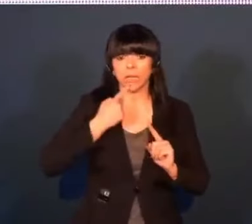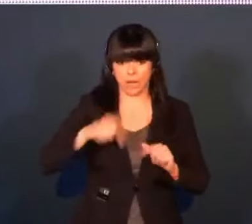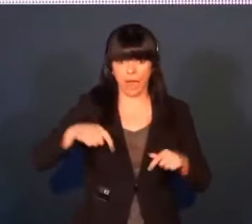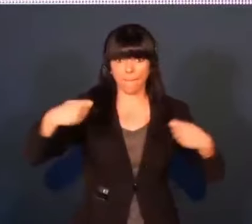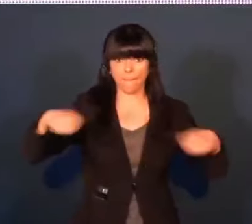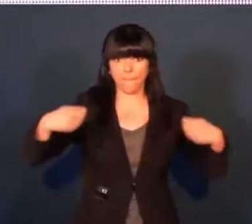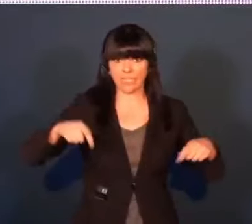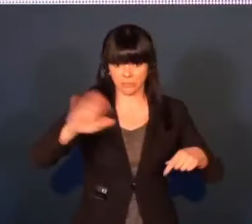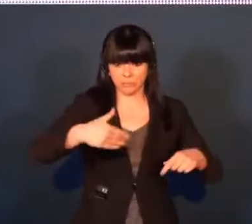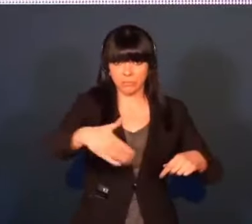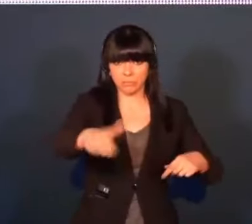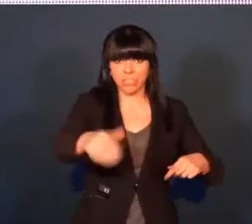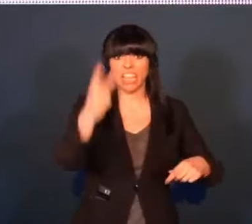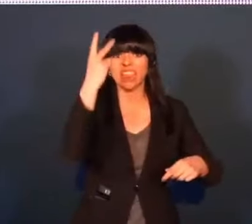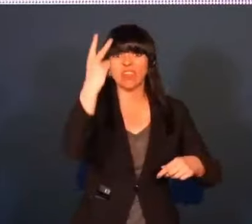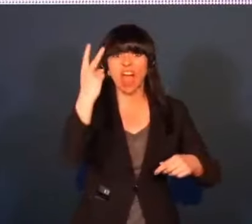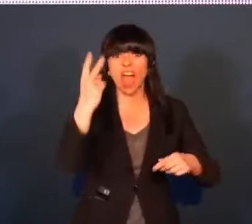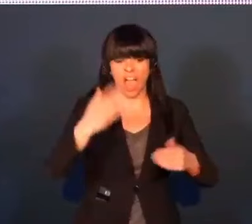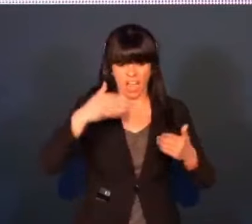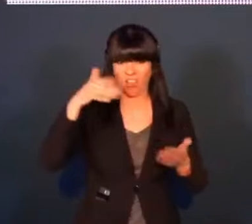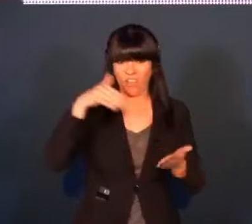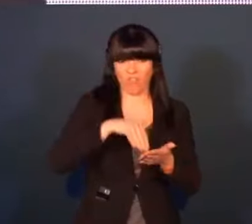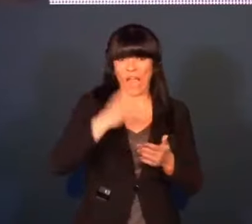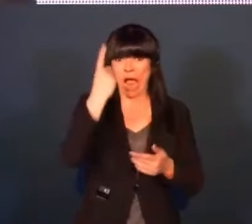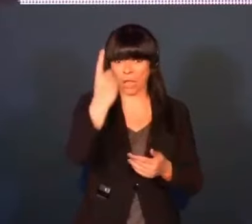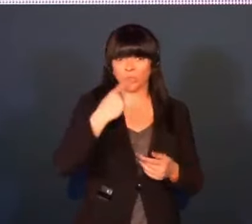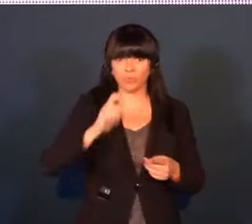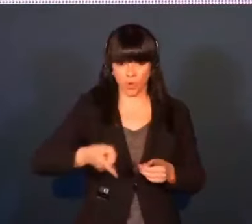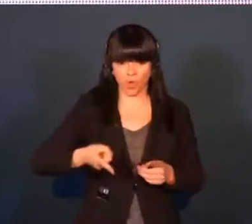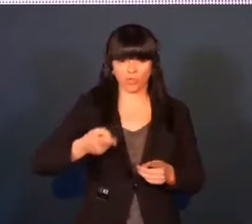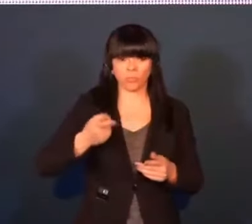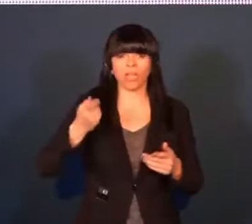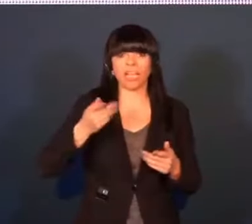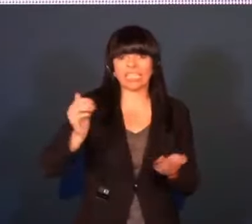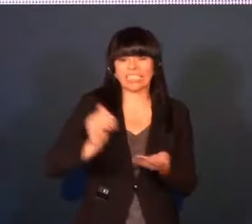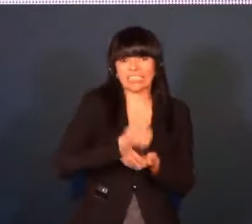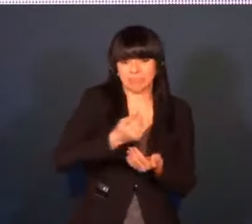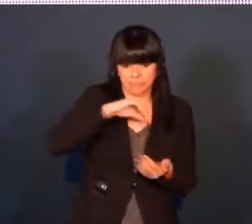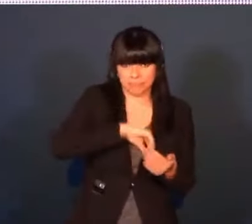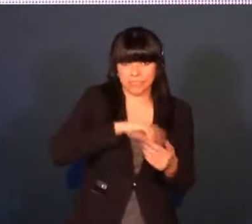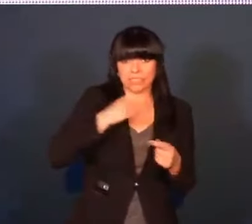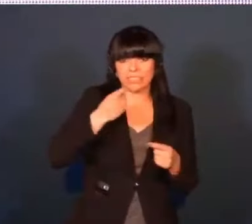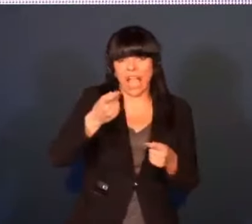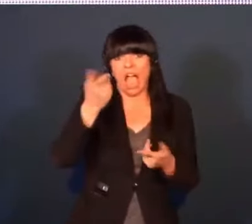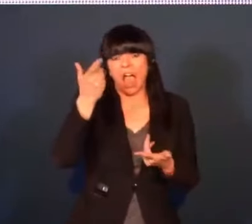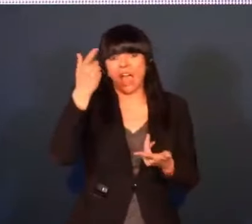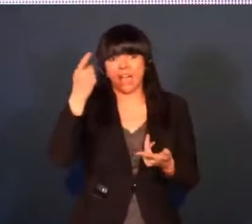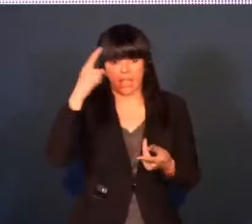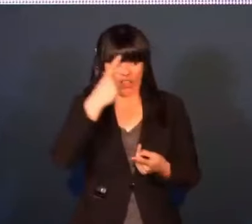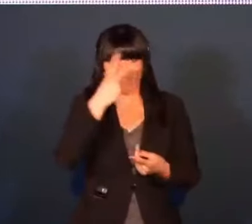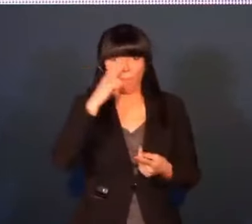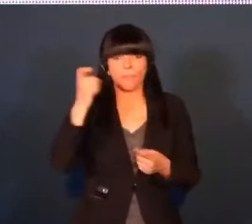президента да насрочи изборите 2 в 1, за да спестим 100 милиона лева на българска държава, които са много